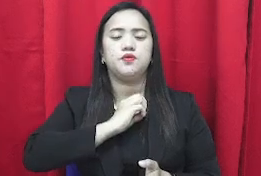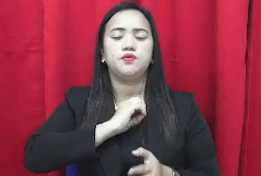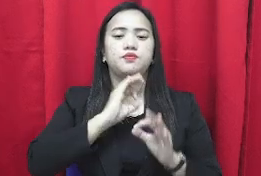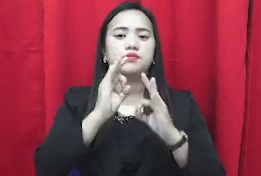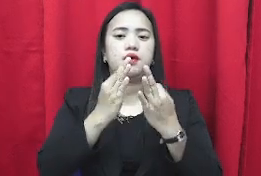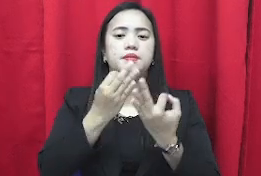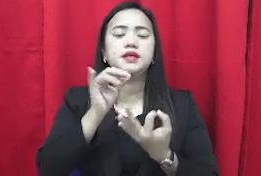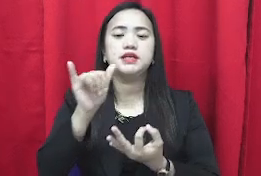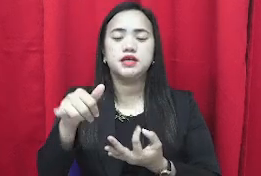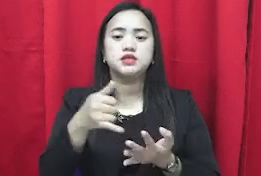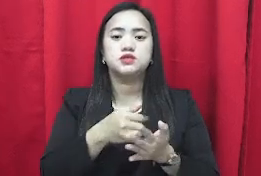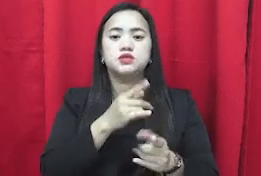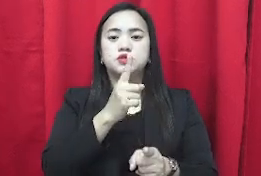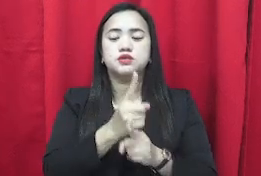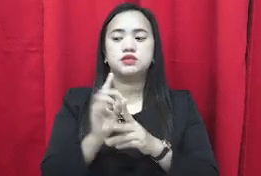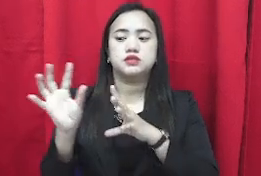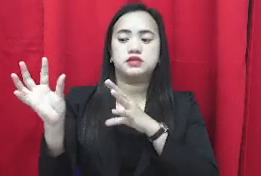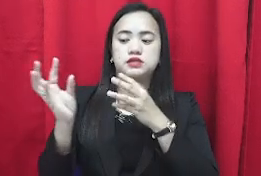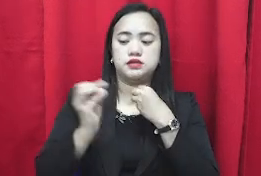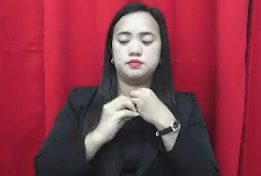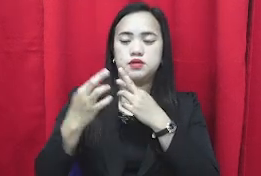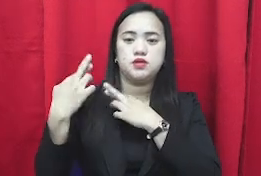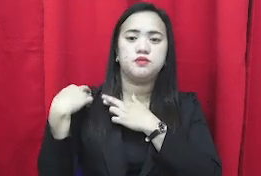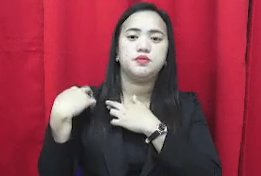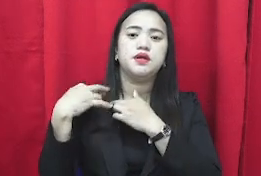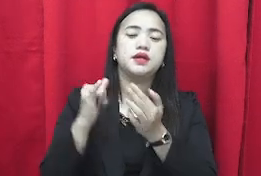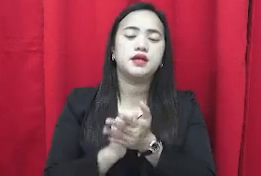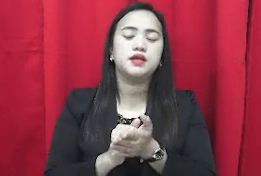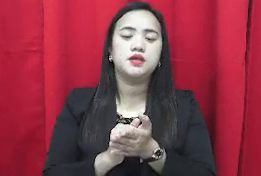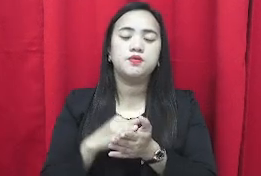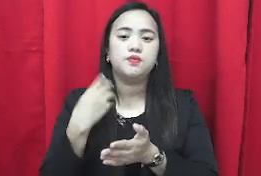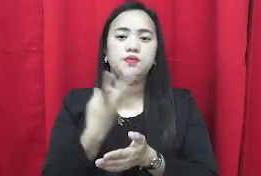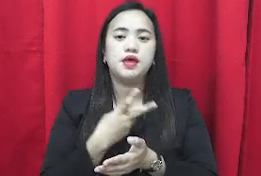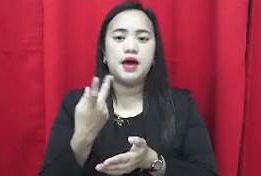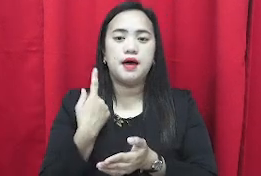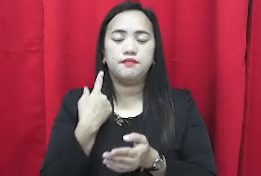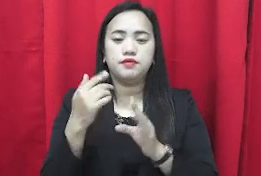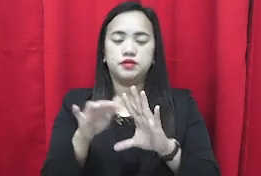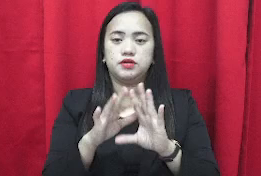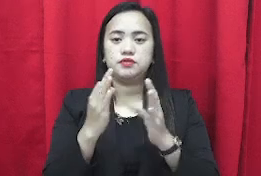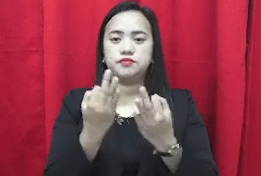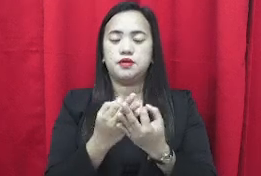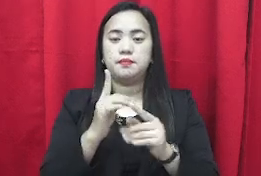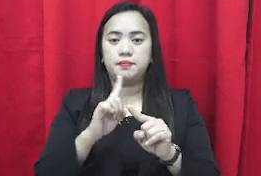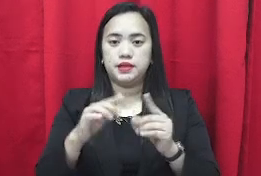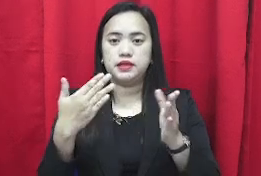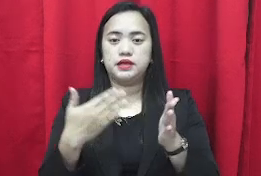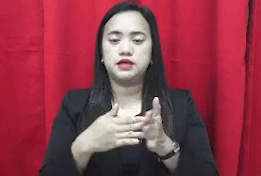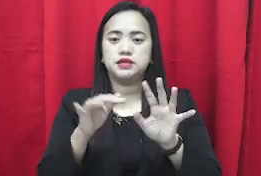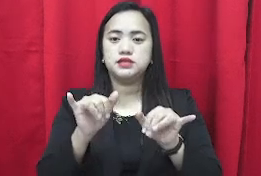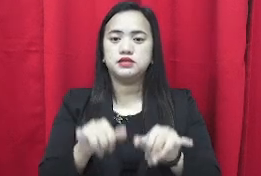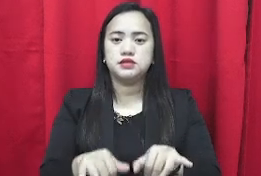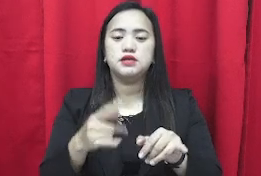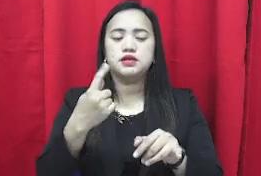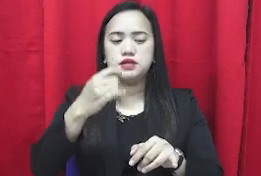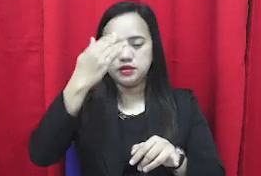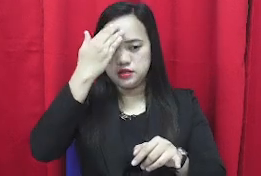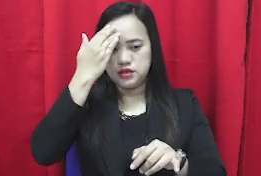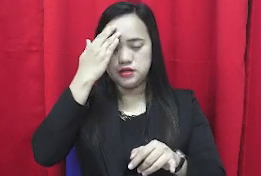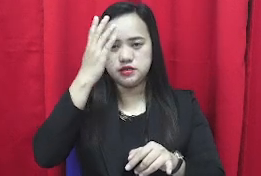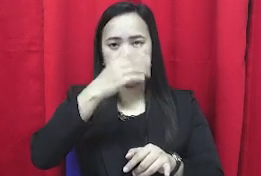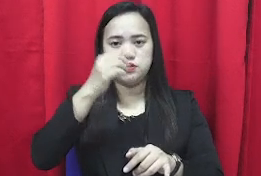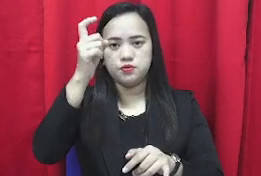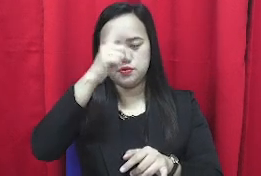tayo on accepting the responsibility that they are our Families but again still the knowledge and the